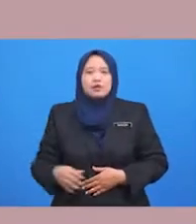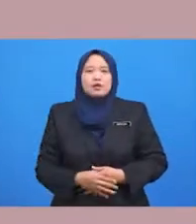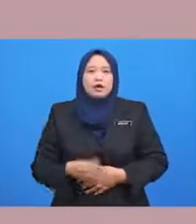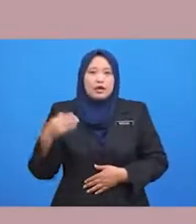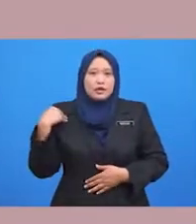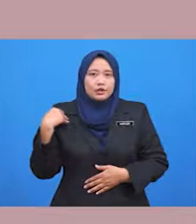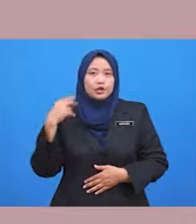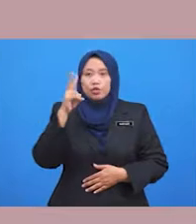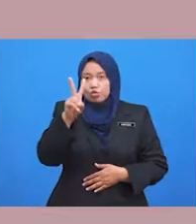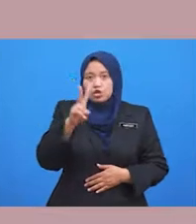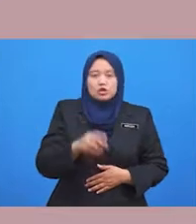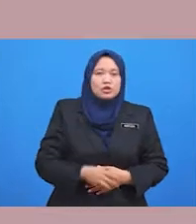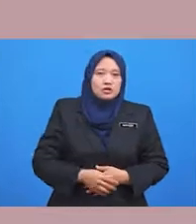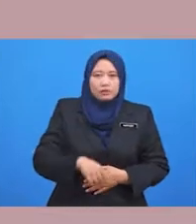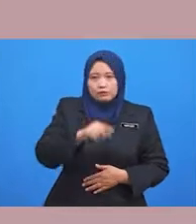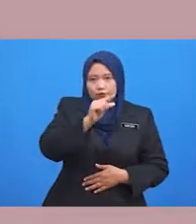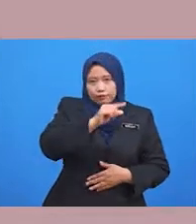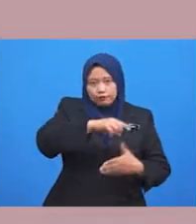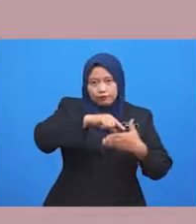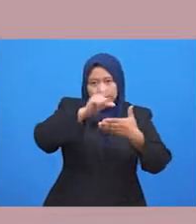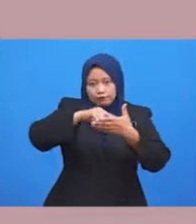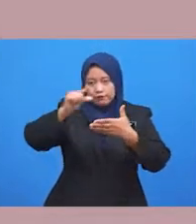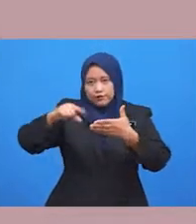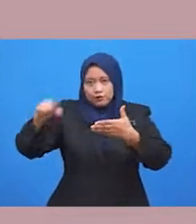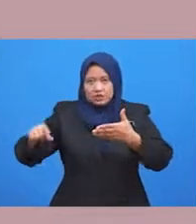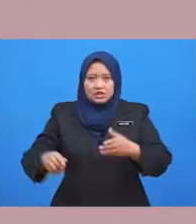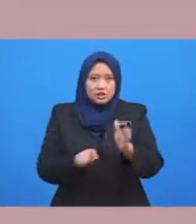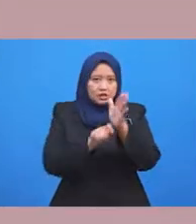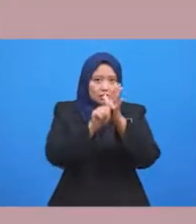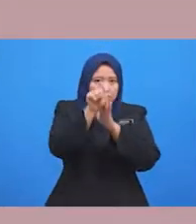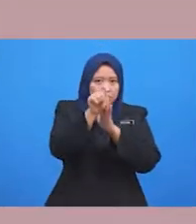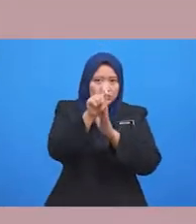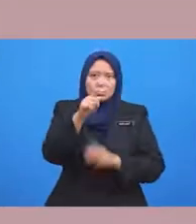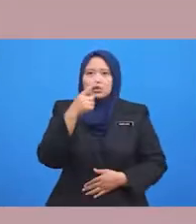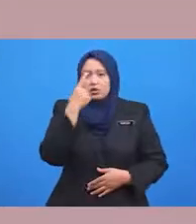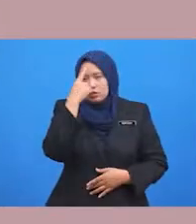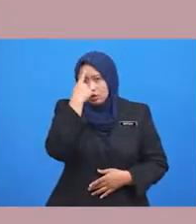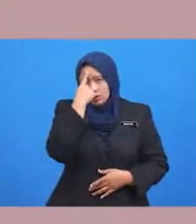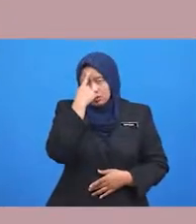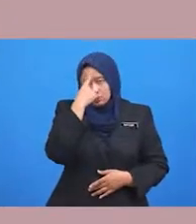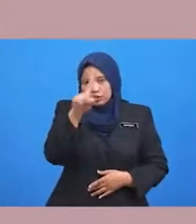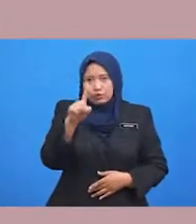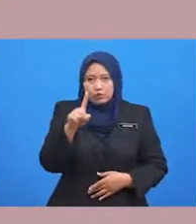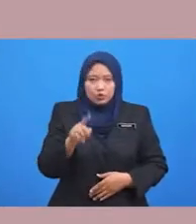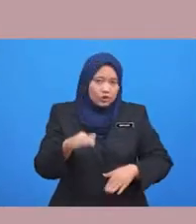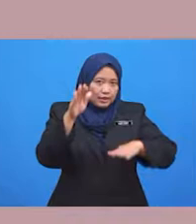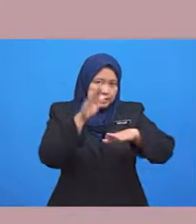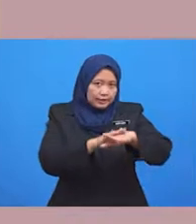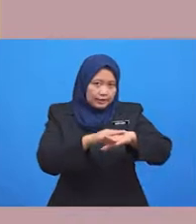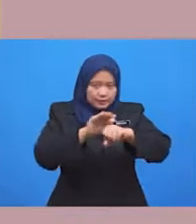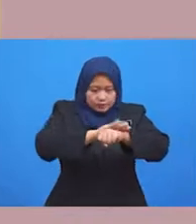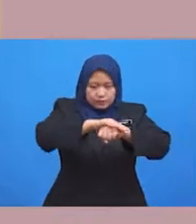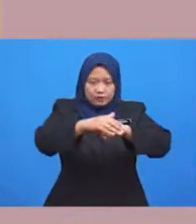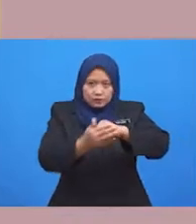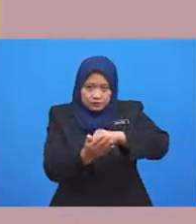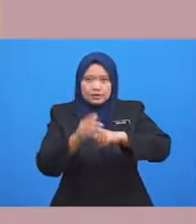tinggi hanya dapat menembusi bahagian atas kulit sahaja iaitu lapisan epidermis. Ini